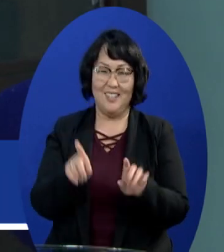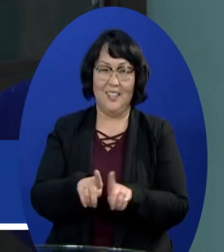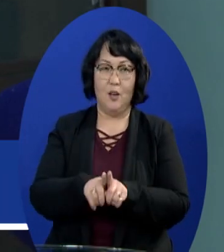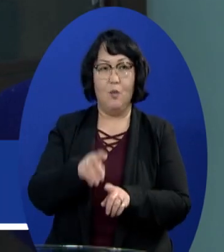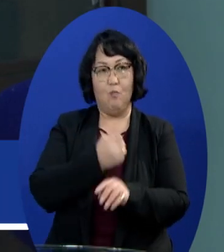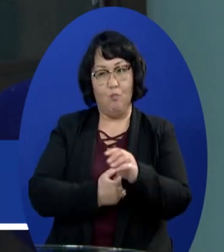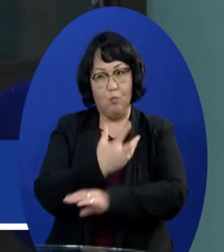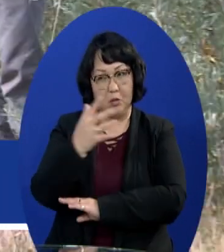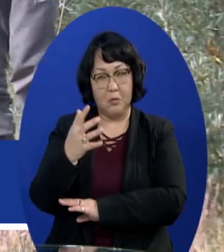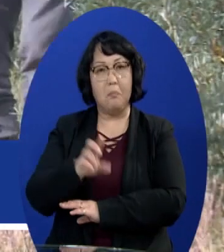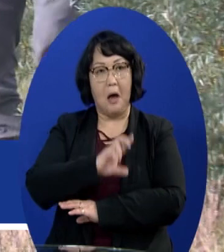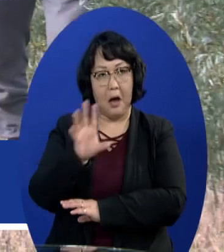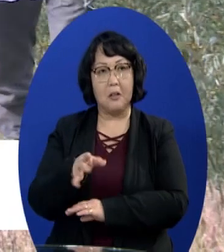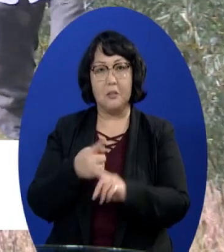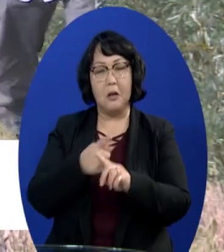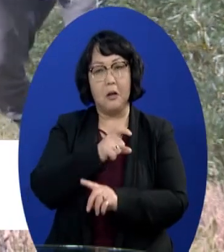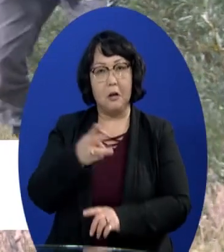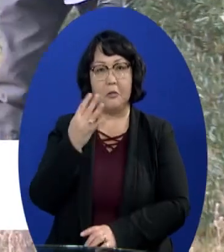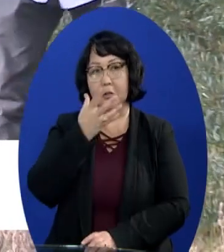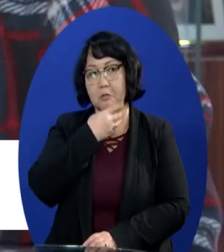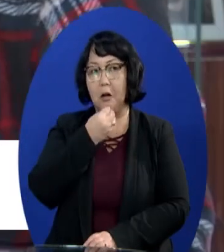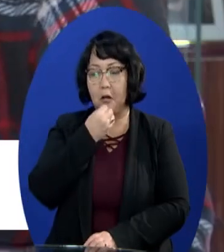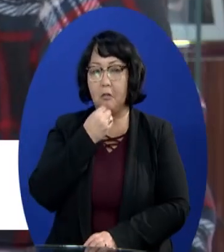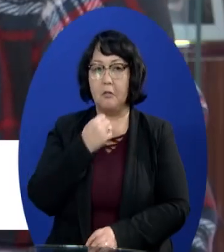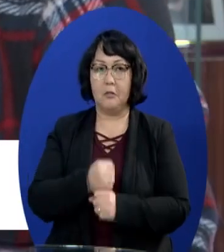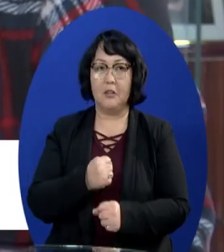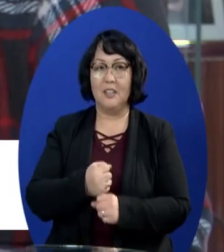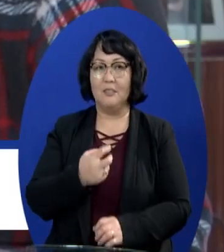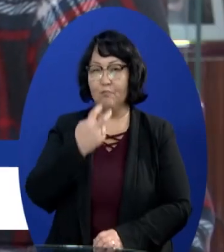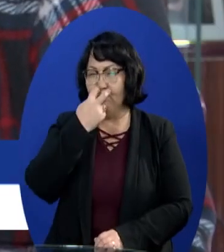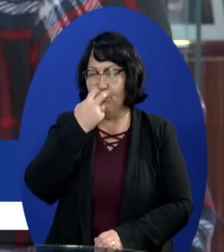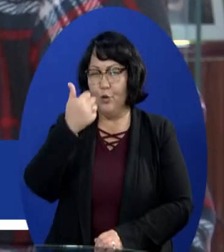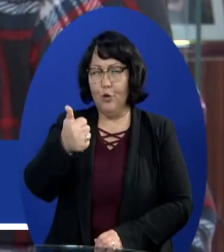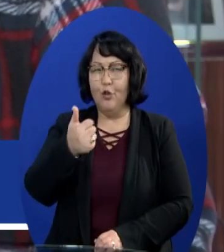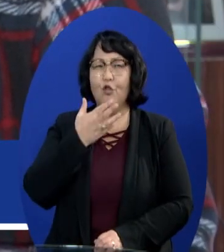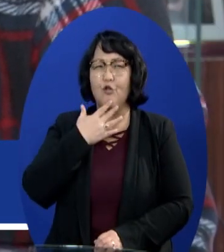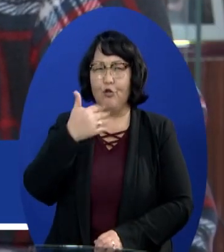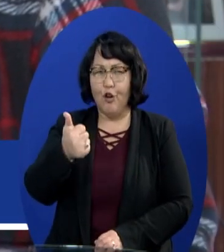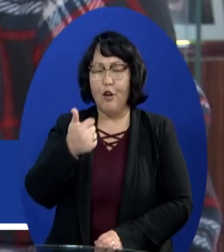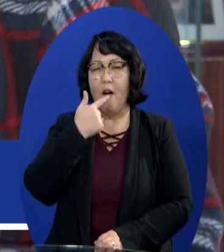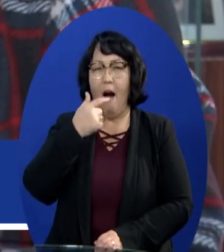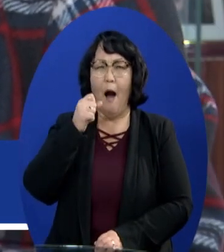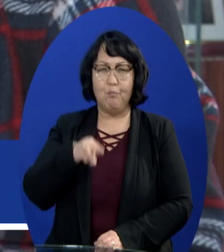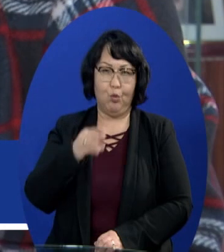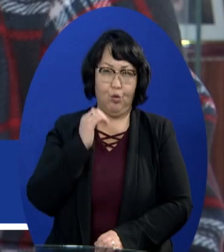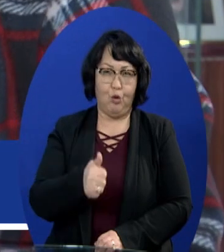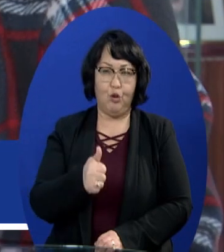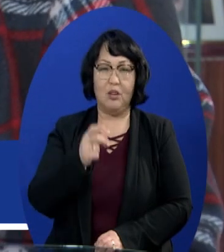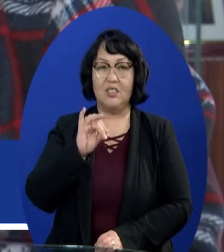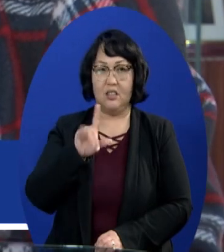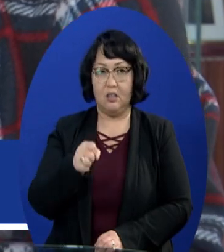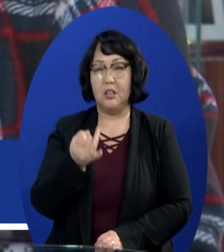юм байна гэж хэлжсэн. Наацх нэг сайхан үнэртэй, сайхан өнгөтэй сай хамттай байх шинэ юм байна